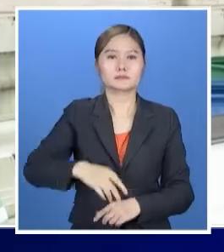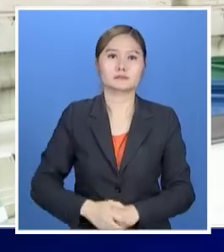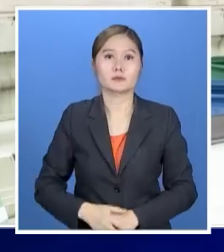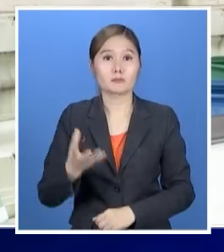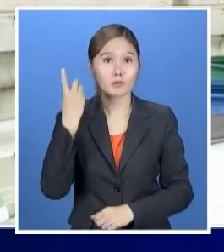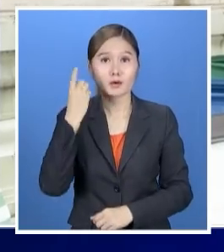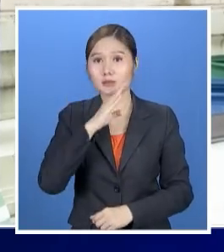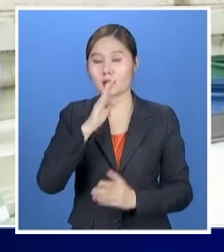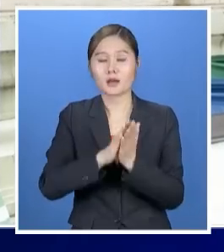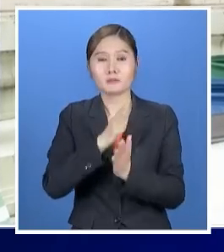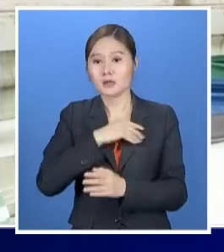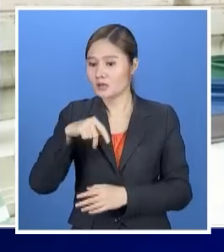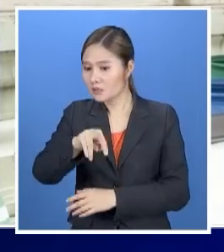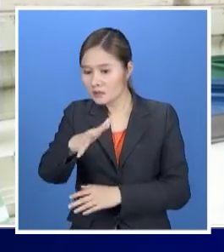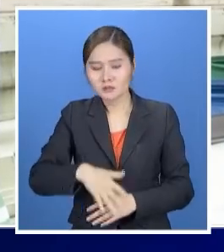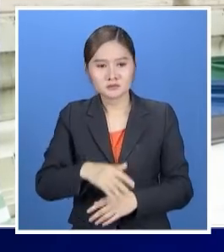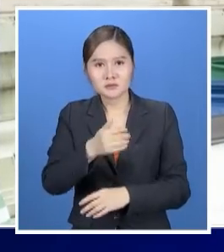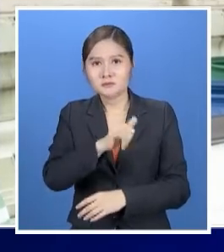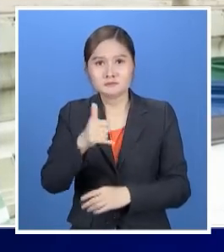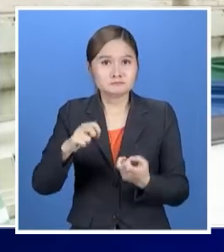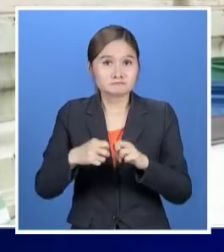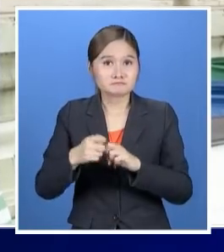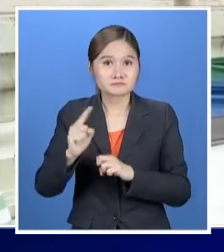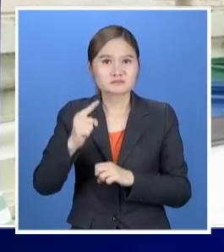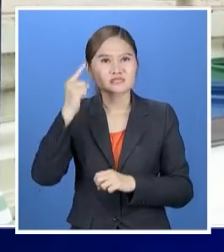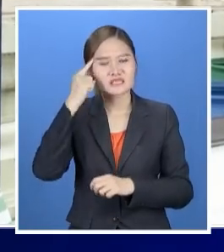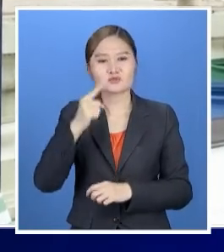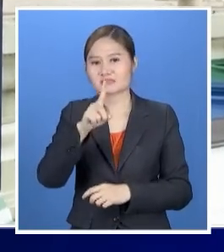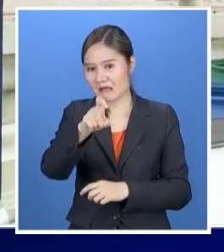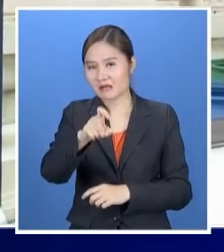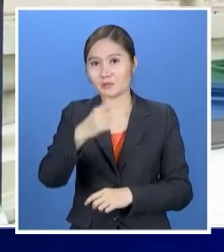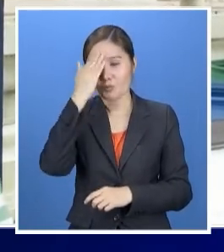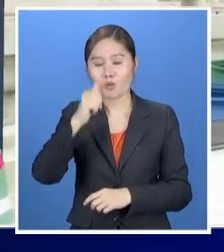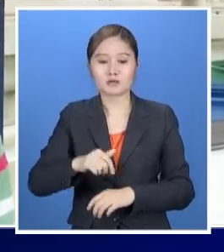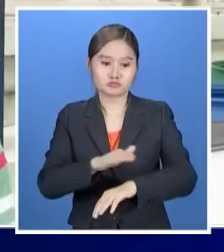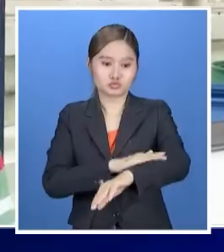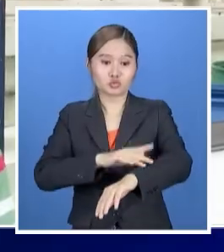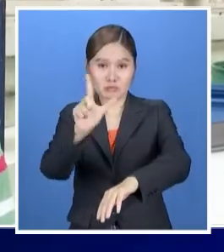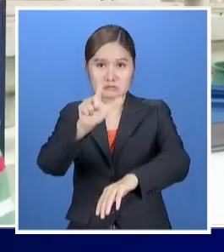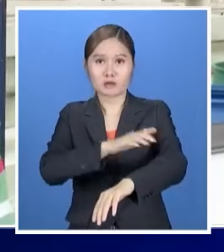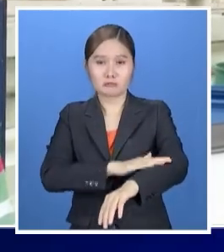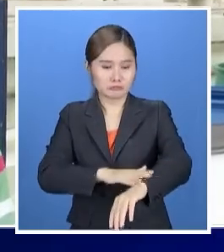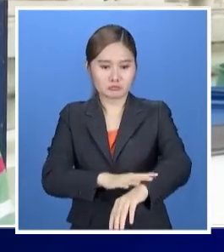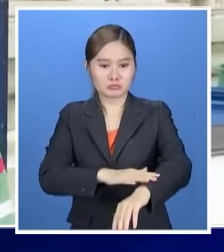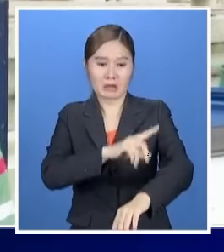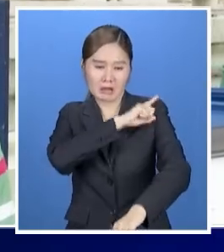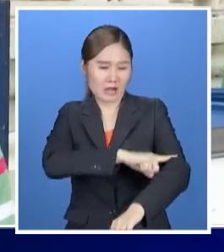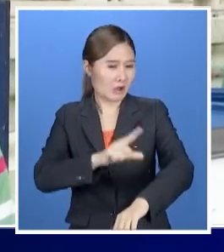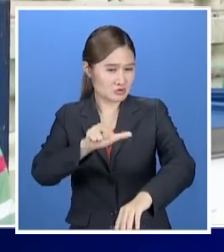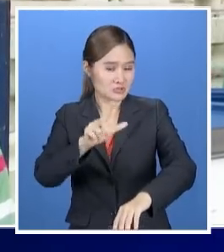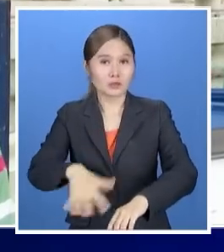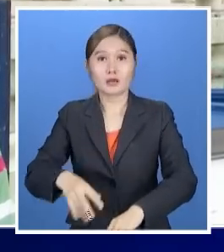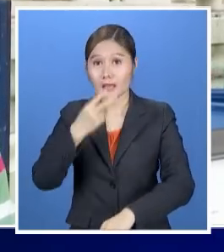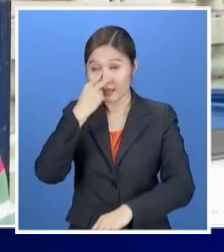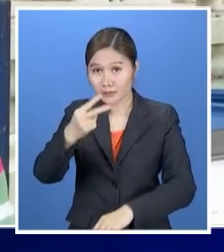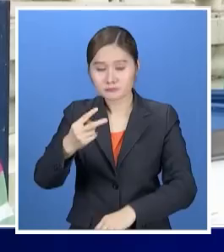เมื่อวานถ้าเกิดพระท่านไม่เดินอยู่นี่จะเกิดอะไรขึ้น ก็น่าจะไม่รอดนะฮะเพราะตัวเหลืองแล้ว เด็กคนนี้เคยเห็นไ